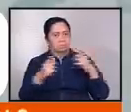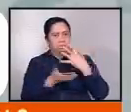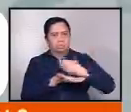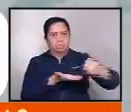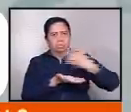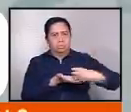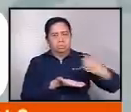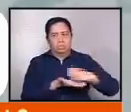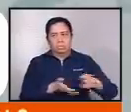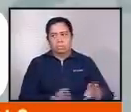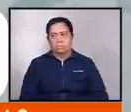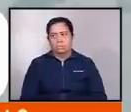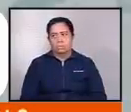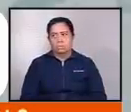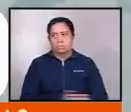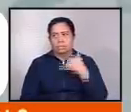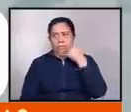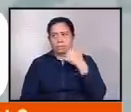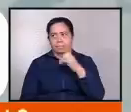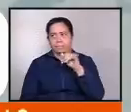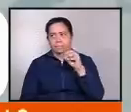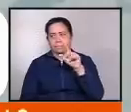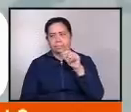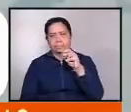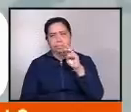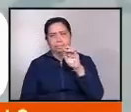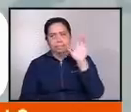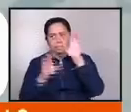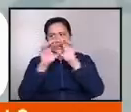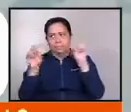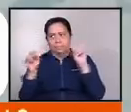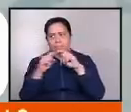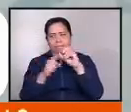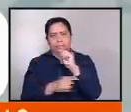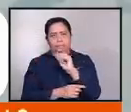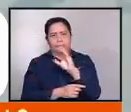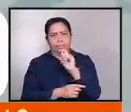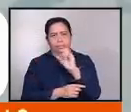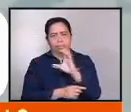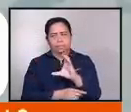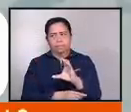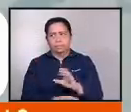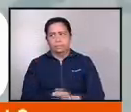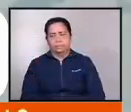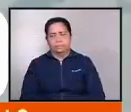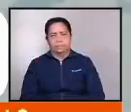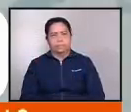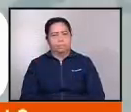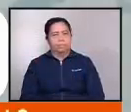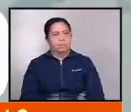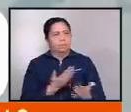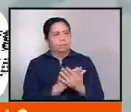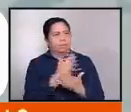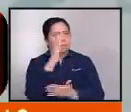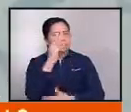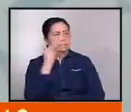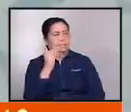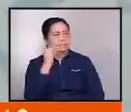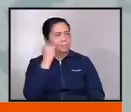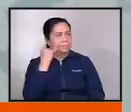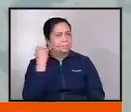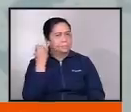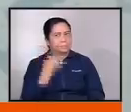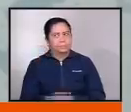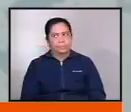kinaltas. Nasa linyang telepono si Ms. Jocelyn Mercado, presidente ng Actec Bacoor. Magandang tanghali po, Ms.